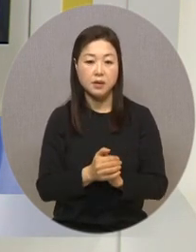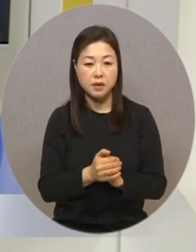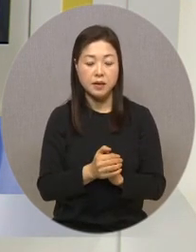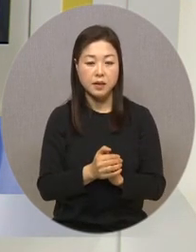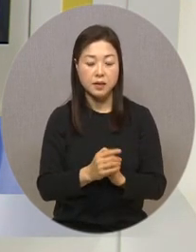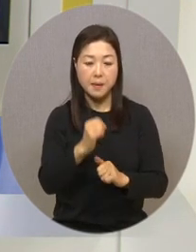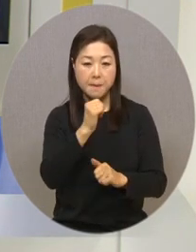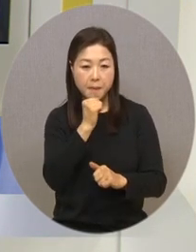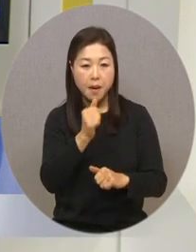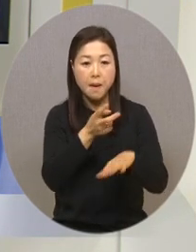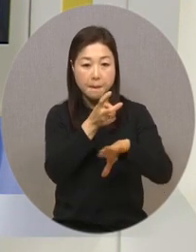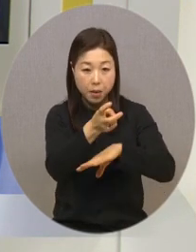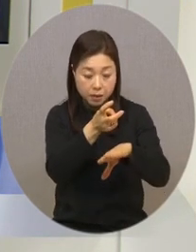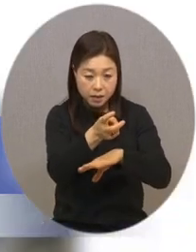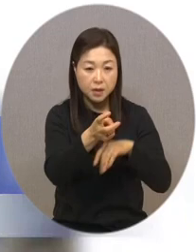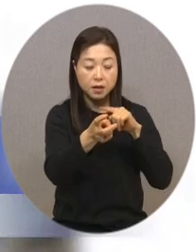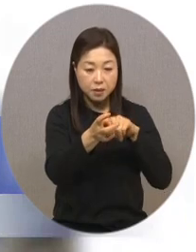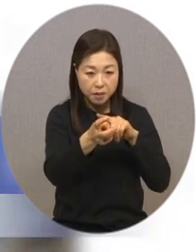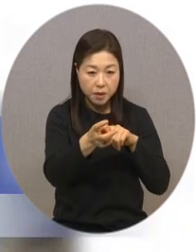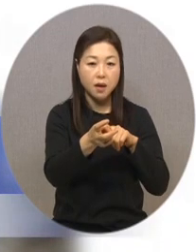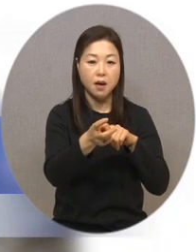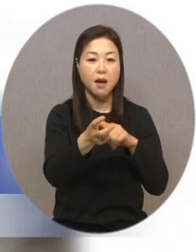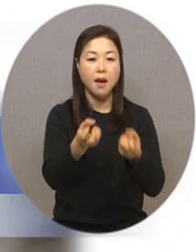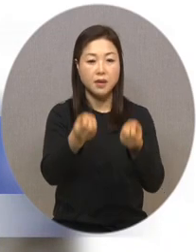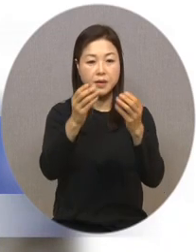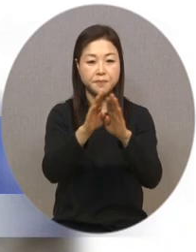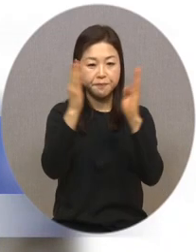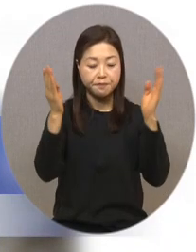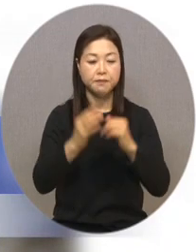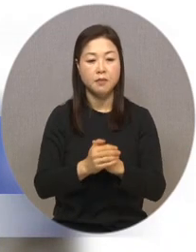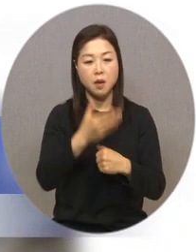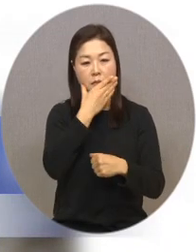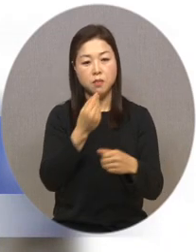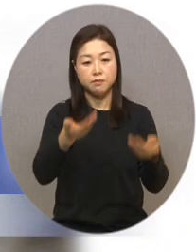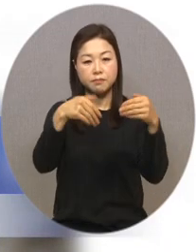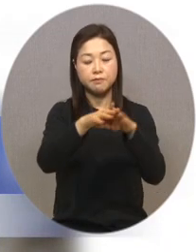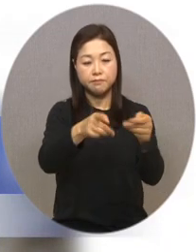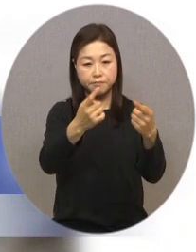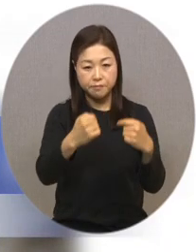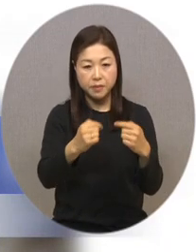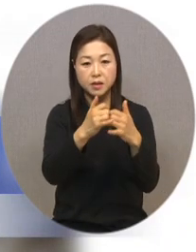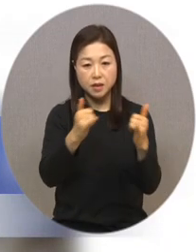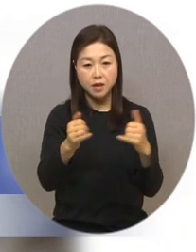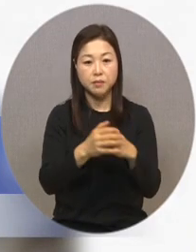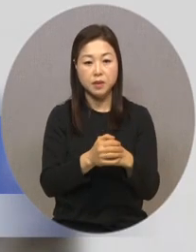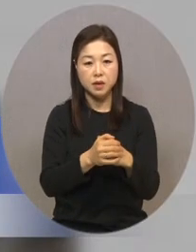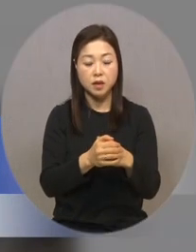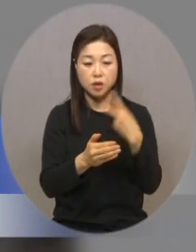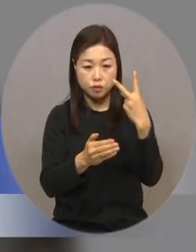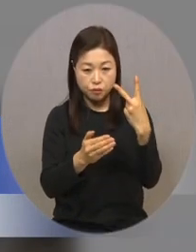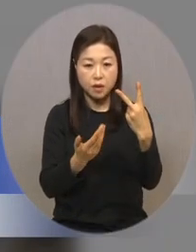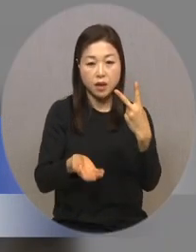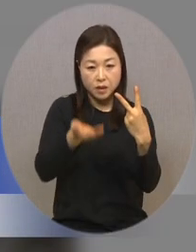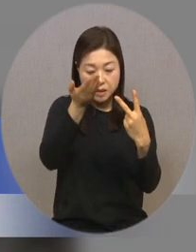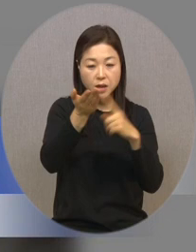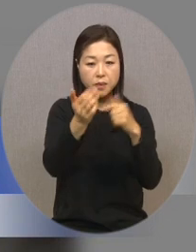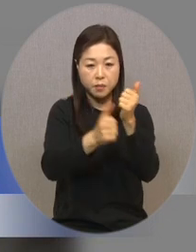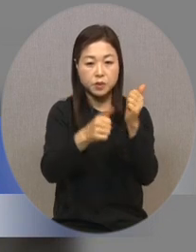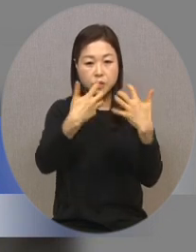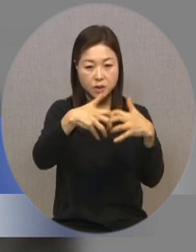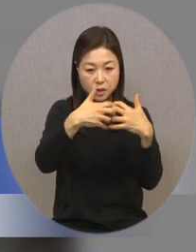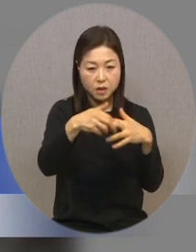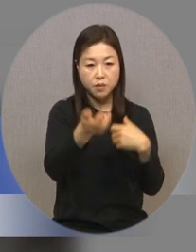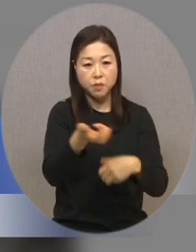미니버스 제막식을 가졌다는 소식입니다. 복지관 참여자의 2대 이상 보조기기를 이동 지원하기 위해서는